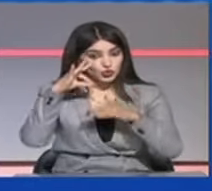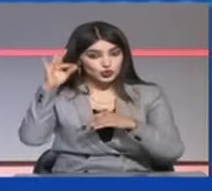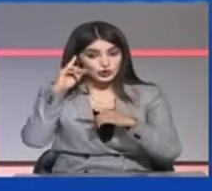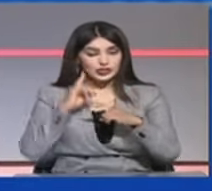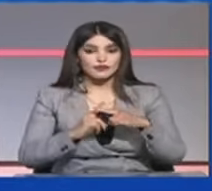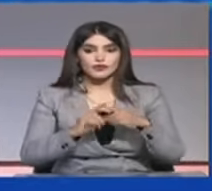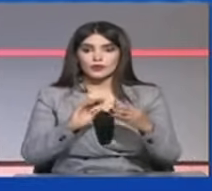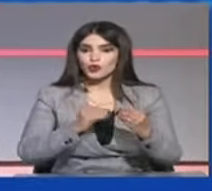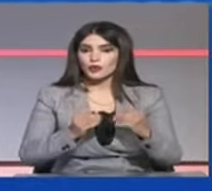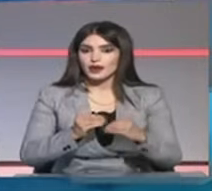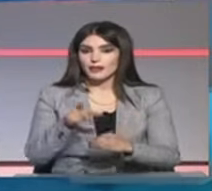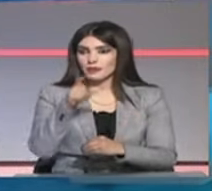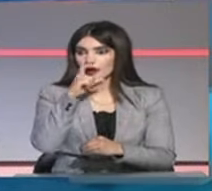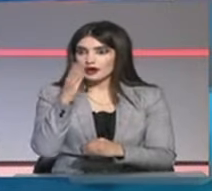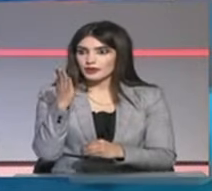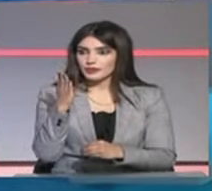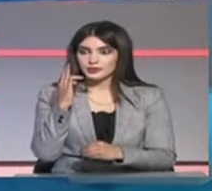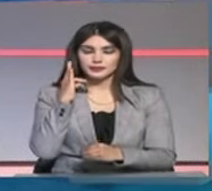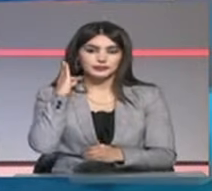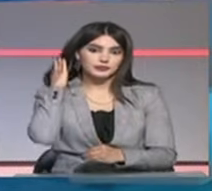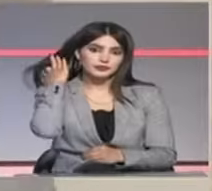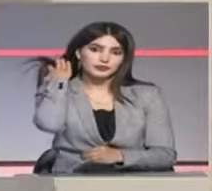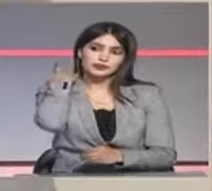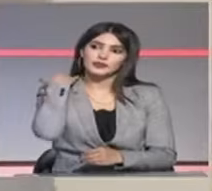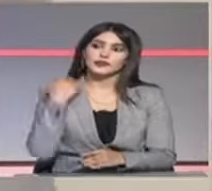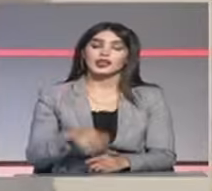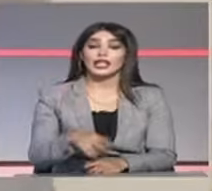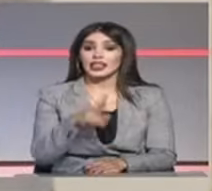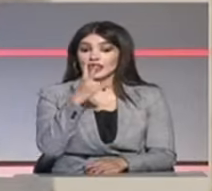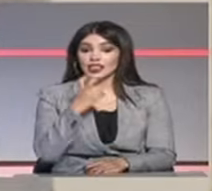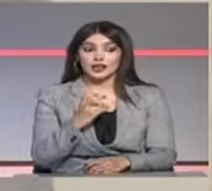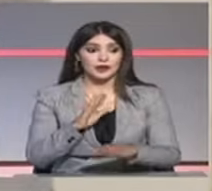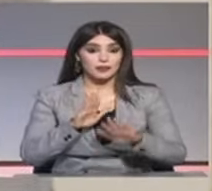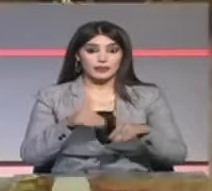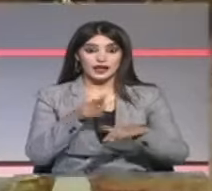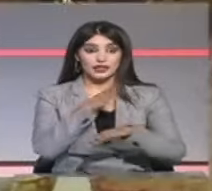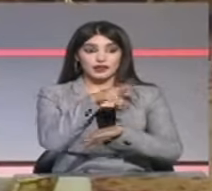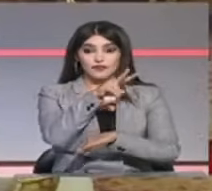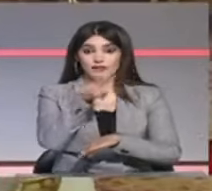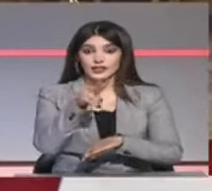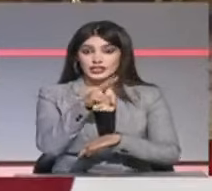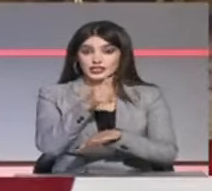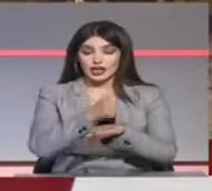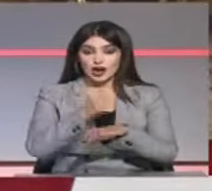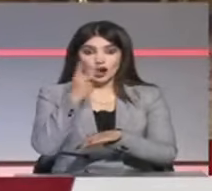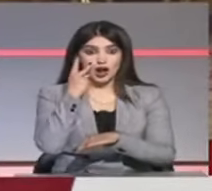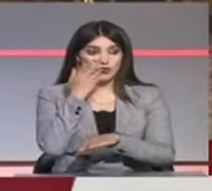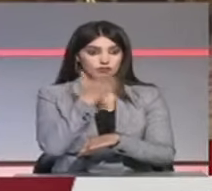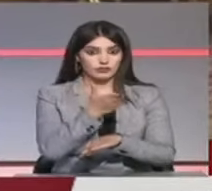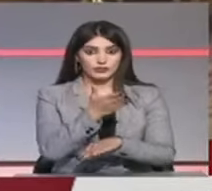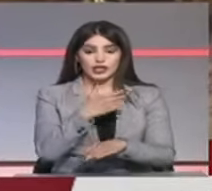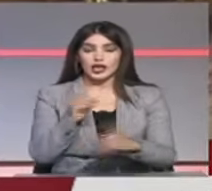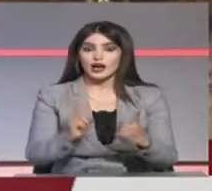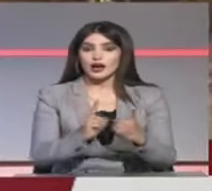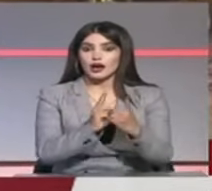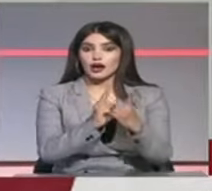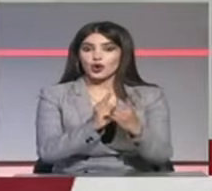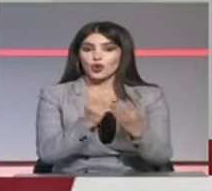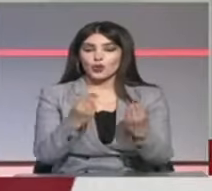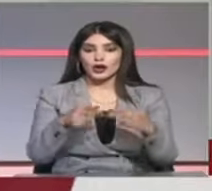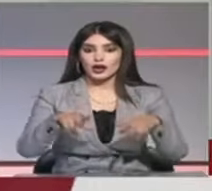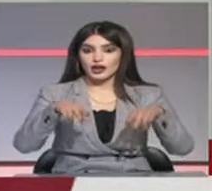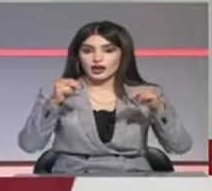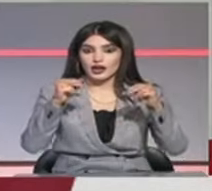القضايا العربيه في اليوم الثاني من زيارته لمصر التقى رئيس الجمهوريه قيس سعيد في مقر اقامته بقصر